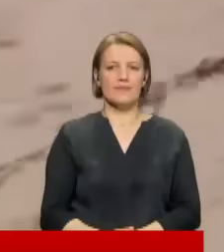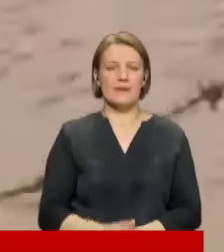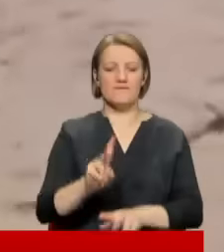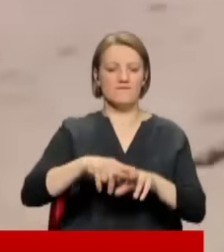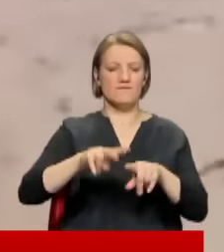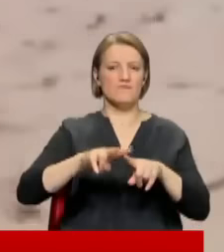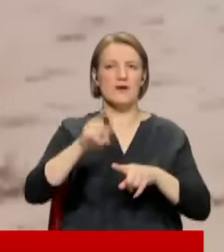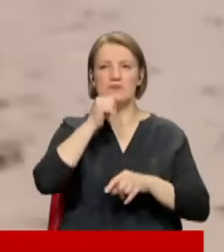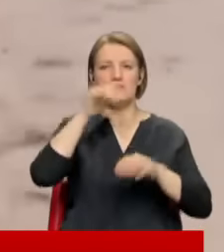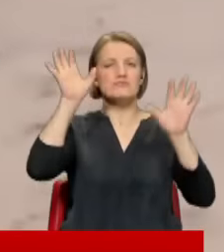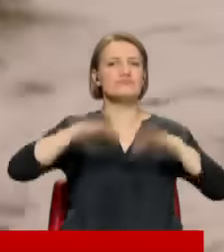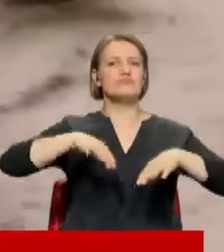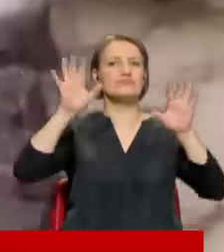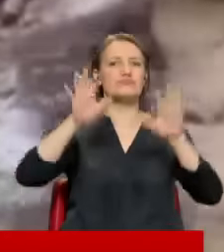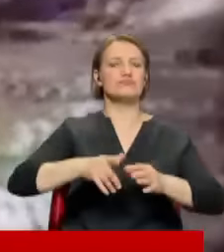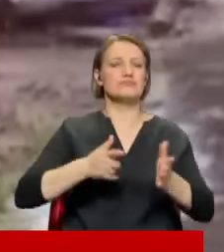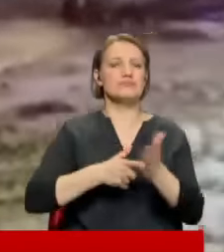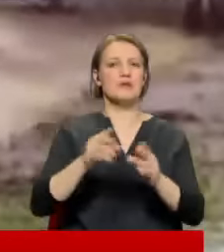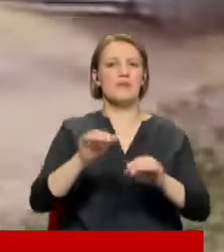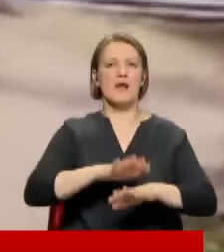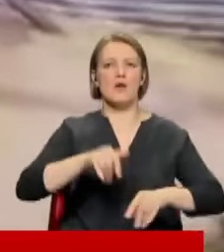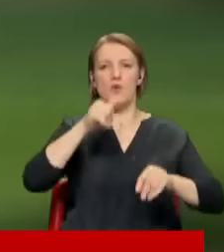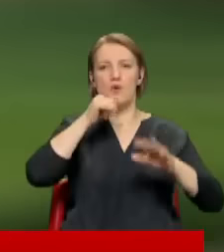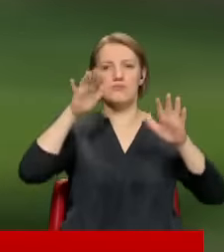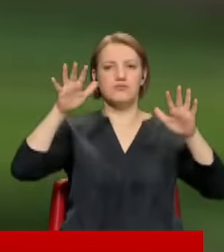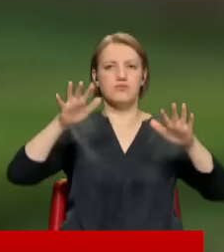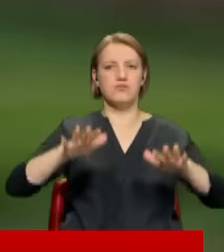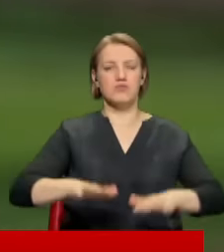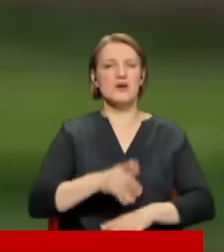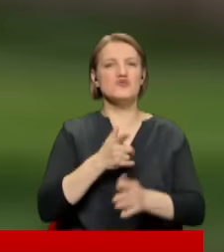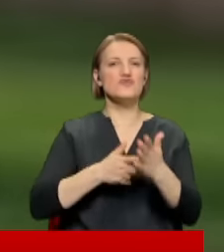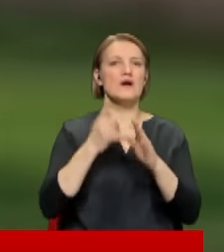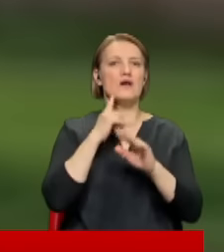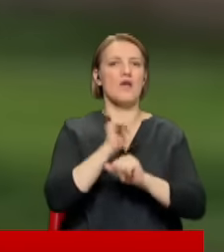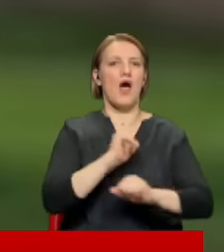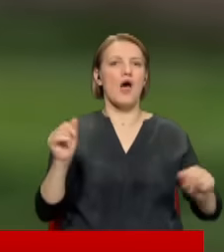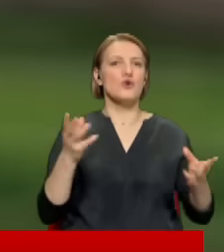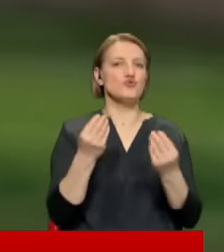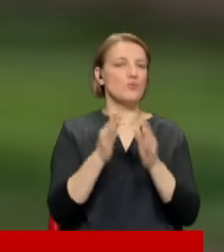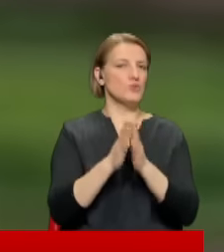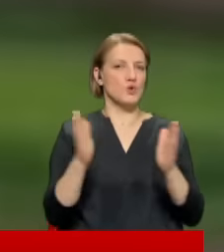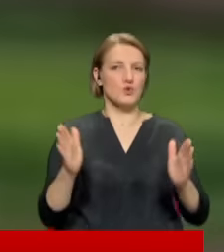Van'da etkili olan sağanak yağış tarım arazilerini suya gömdü. Çiftçilerin zararı çok büyük.